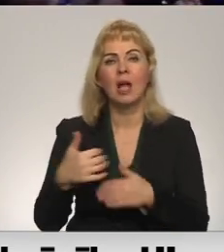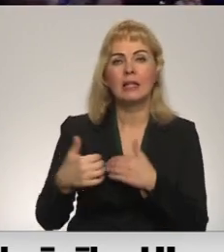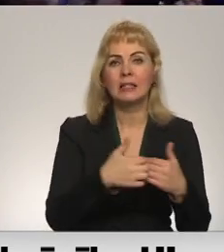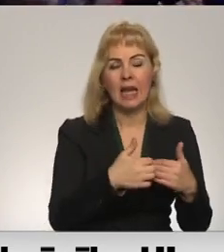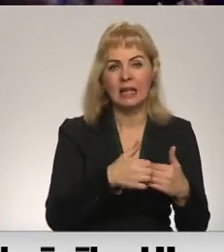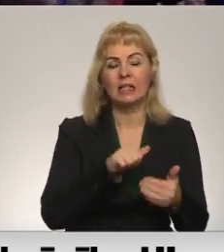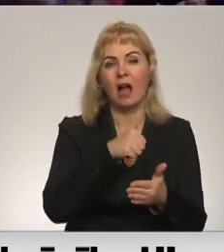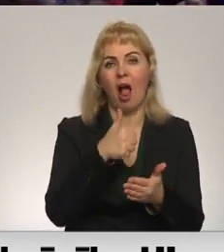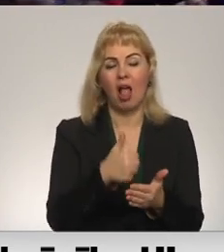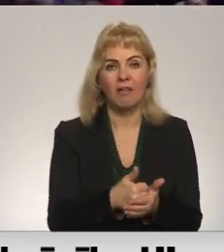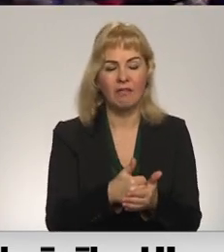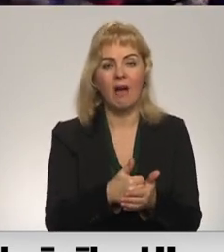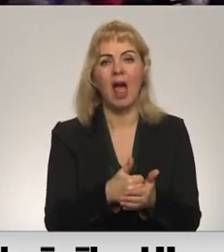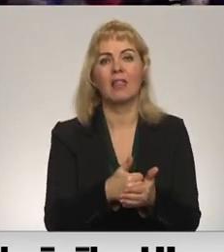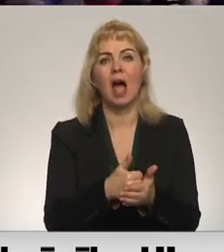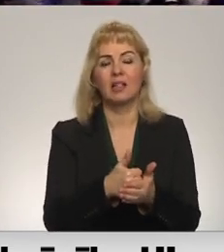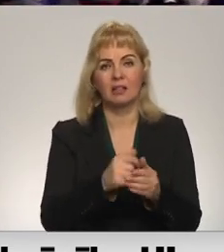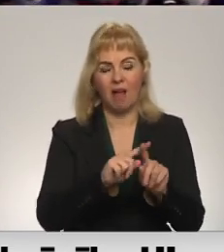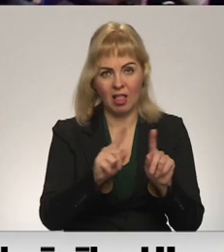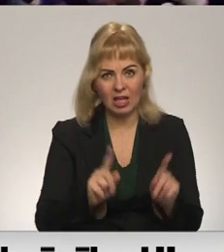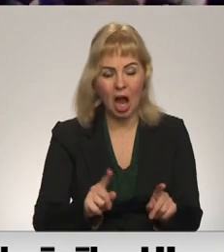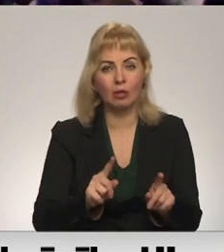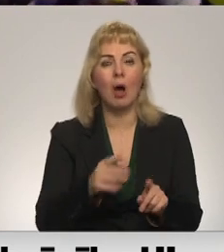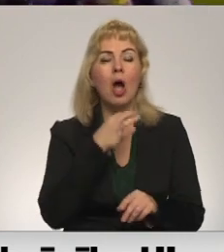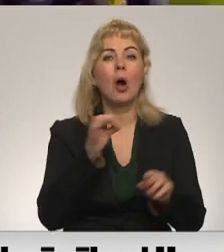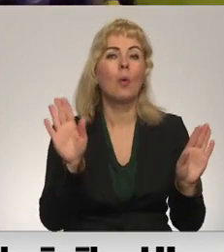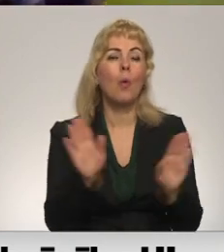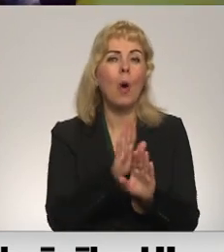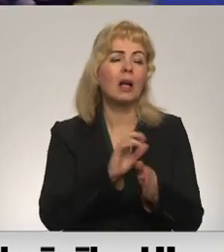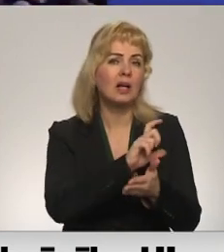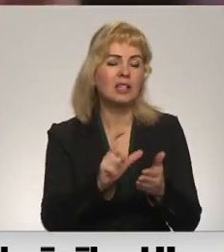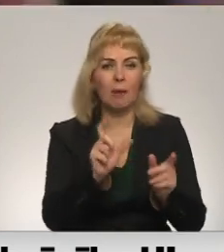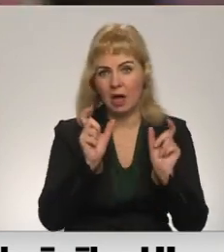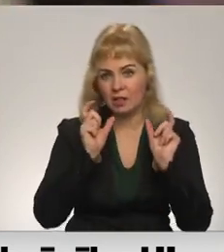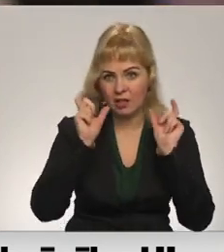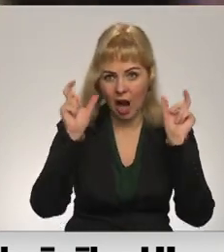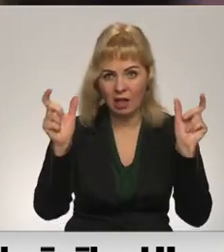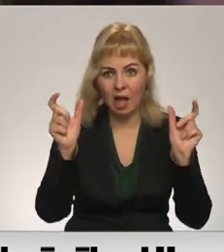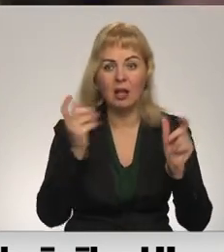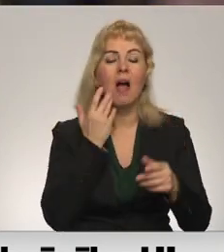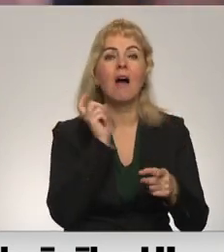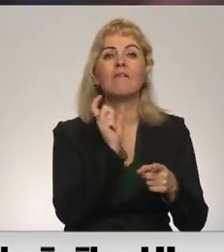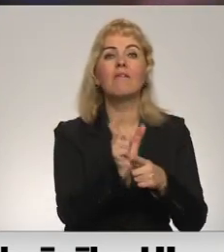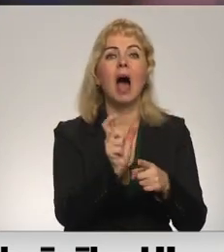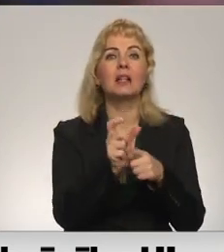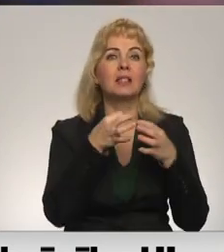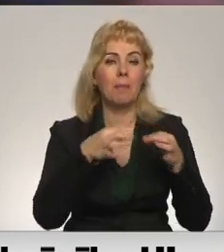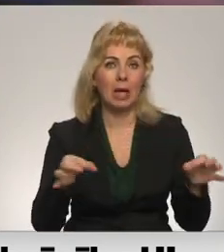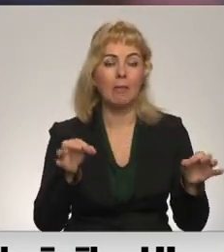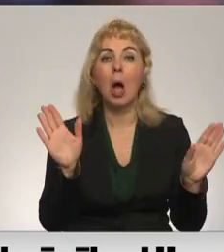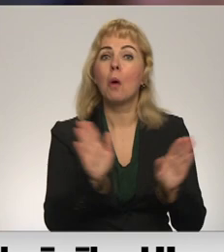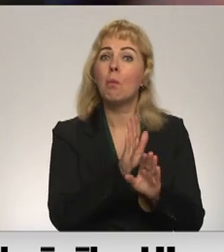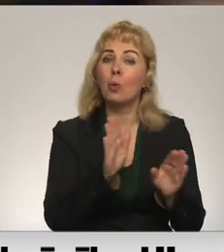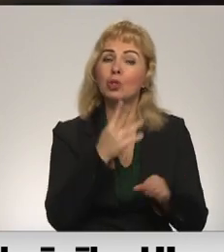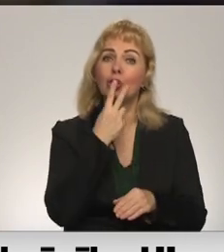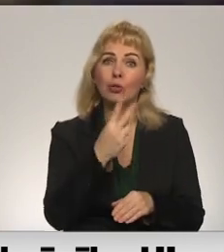ierocis. Kora dziesmās un skatos mākslinieku dziesmās viss skaļāk izskanēja vārds brīvība. Mūziķi uzsver,